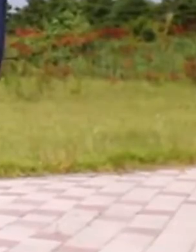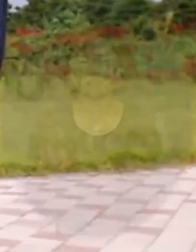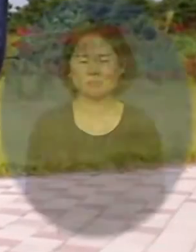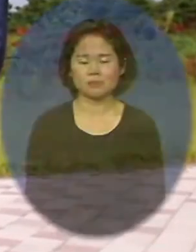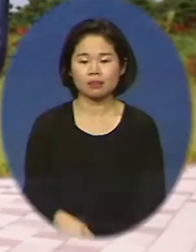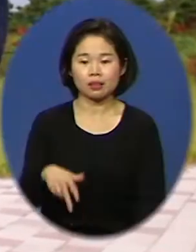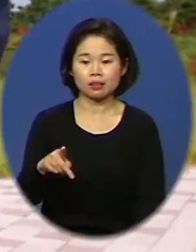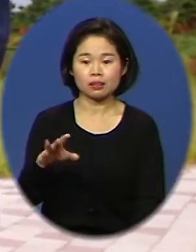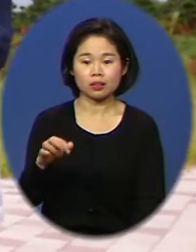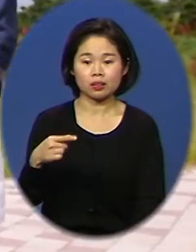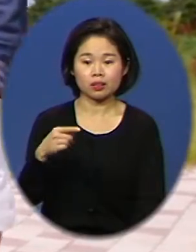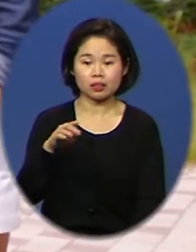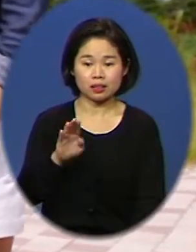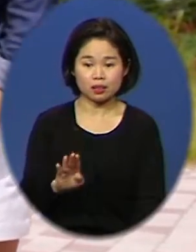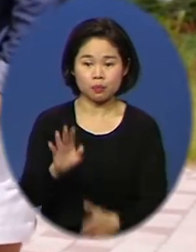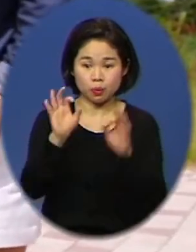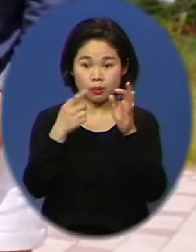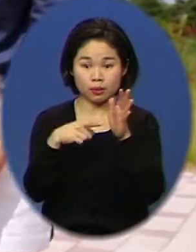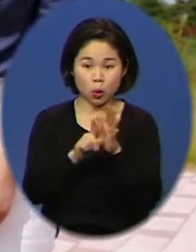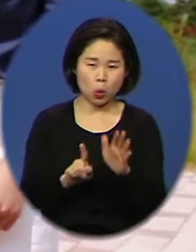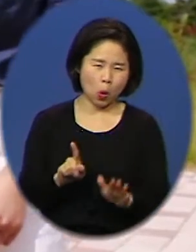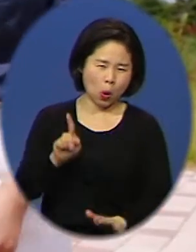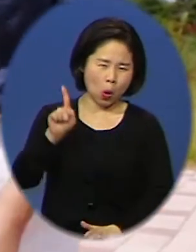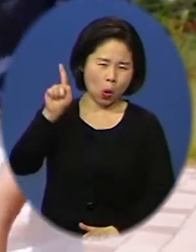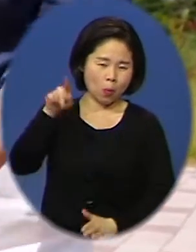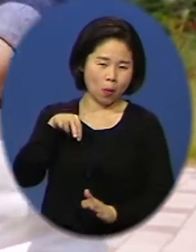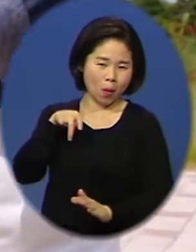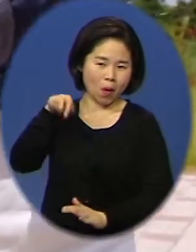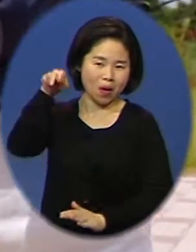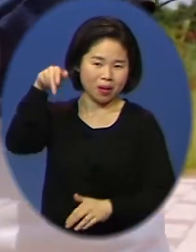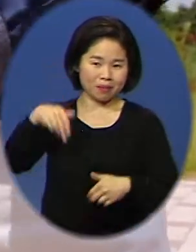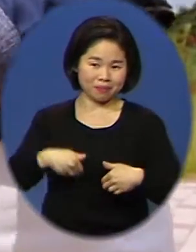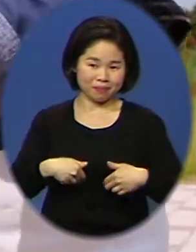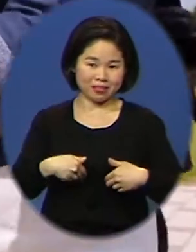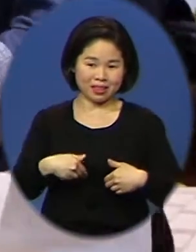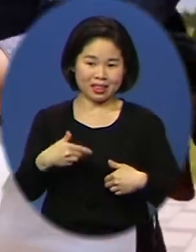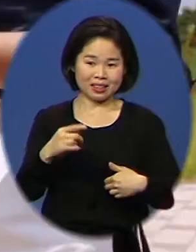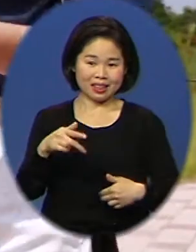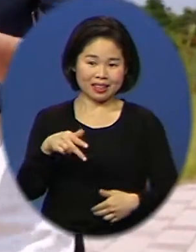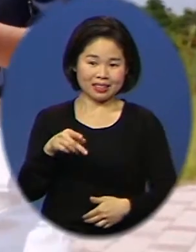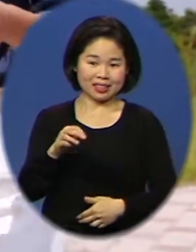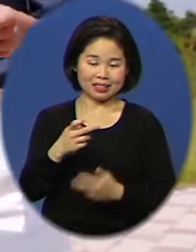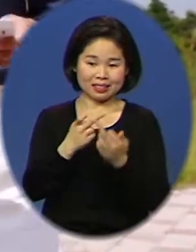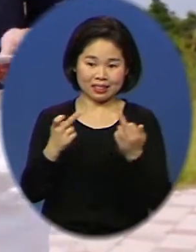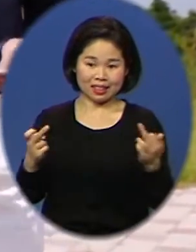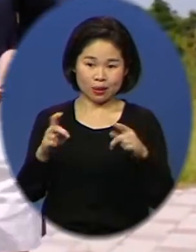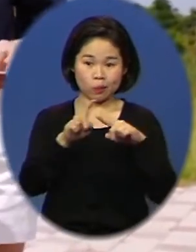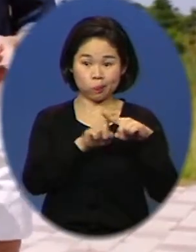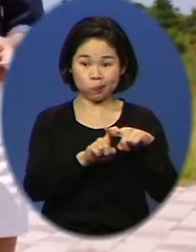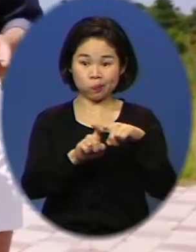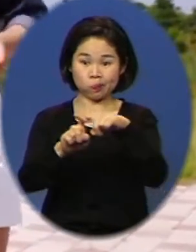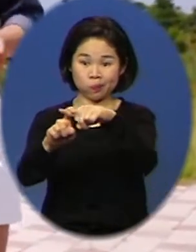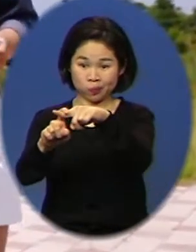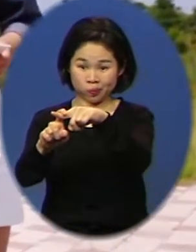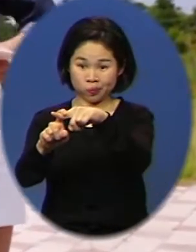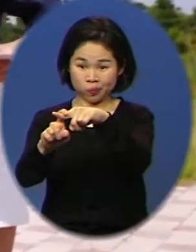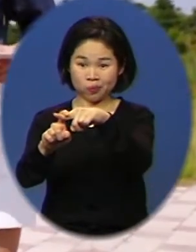정읍을 제대로 보려면 높은 곳에 올라가야겠죠? 내장산 케이블카 탑승권이 걸린 오늘의 미션.